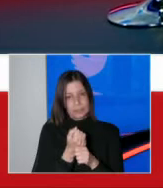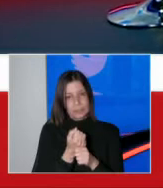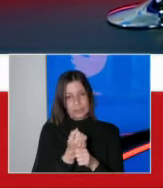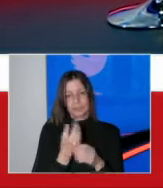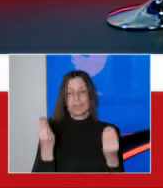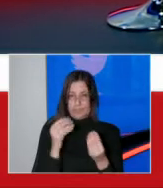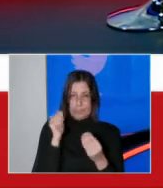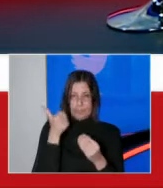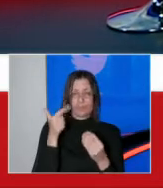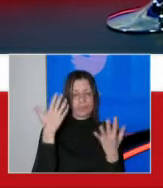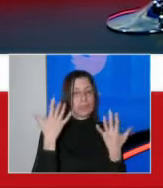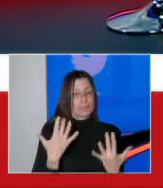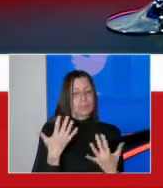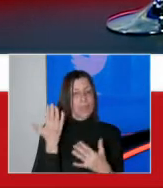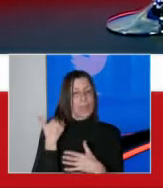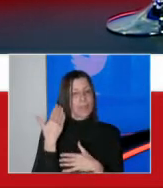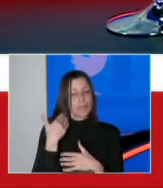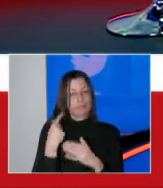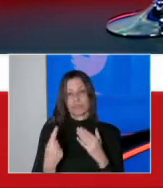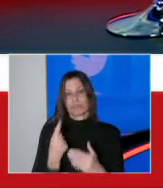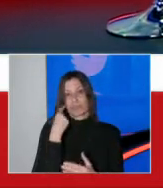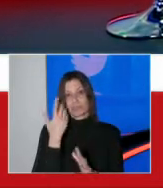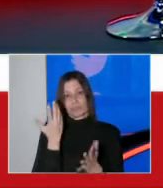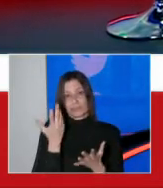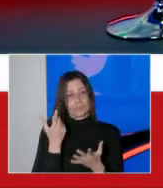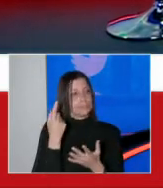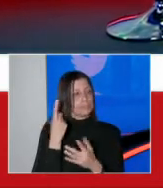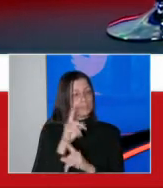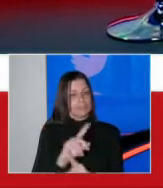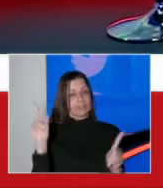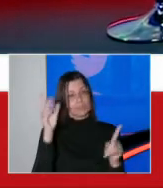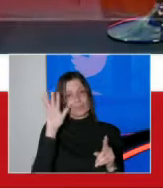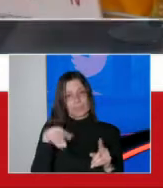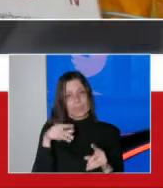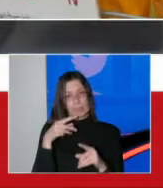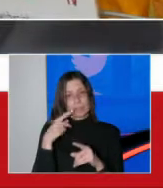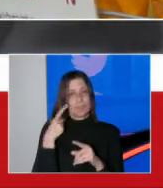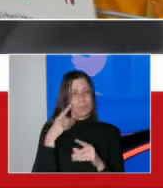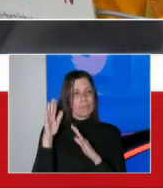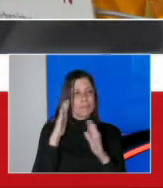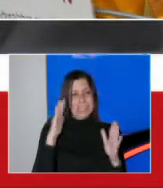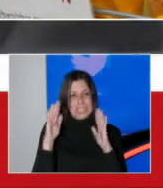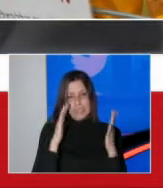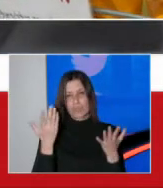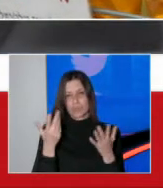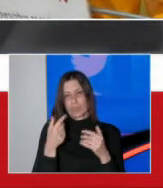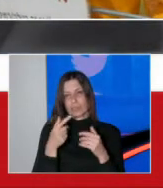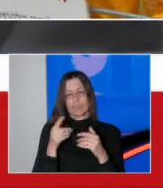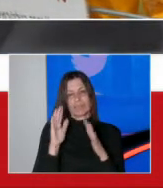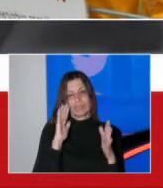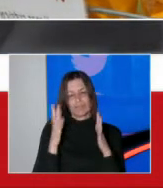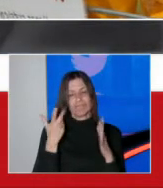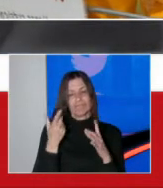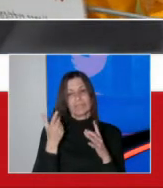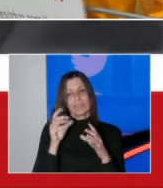אז קודם כל, באמת המספרים היו יוצאים מן הכלל, חריגים מאוד, גם בנוף של הפייסבוק. הפייסבוק הצינור